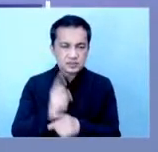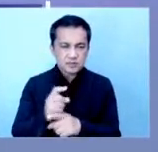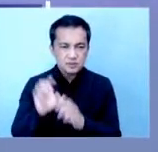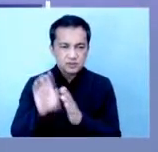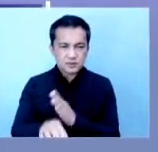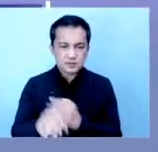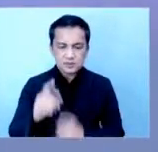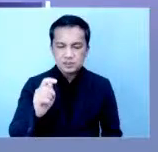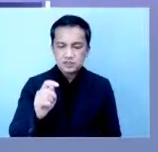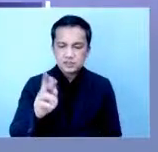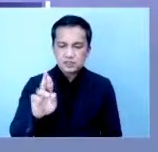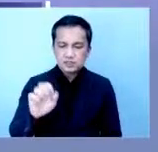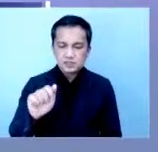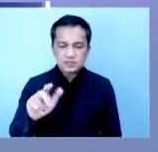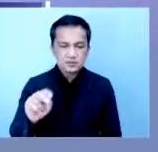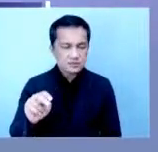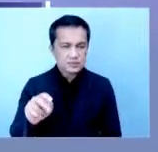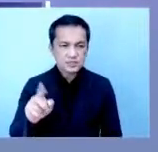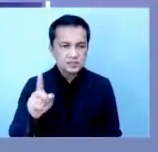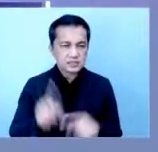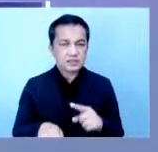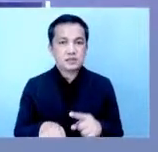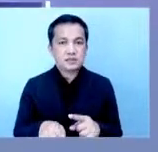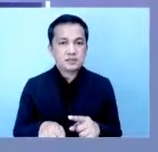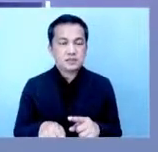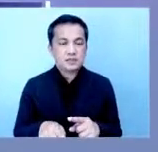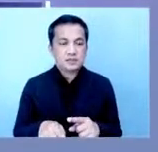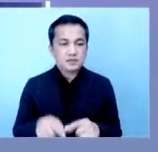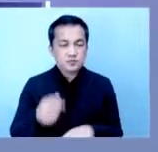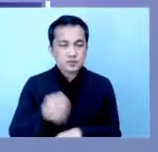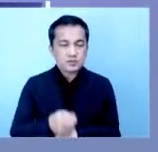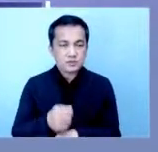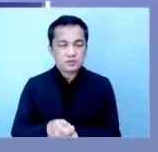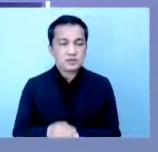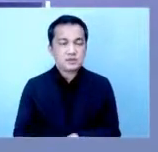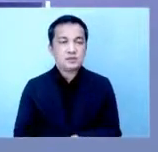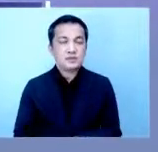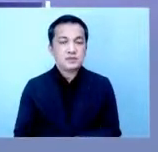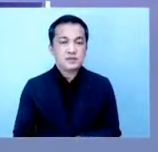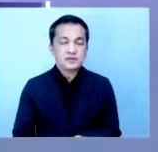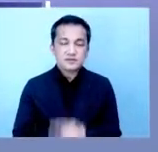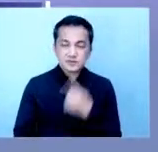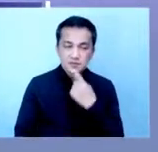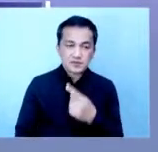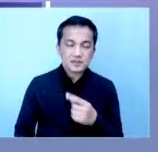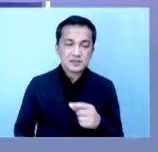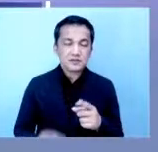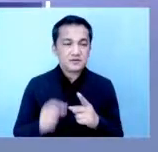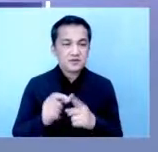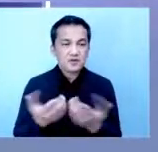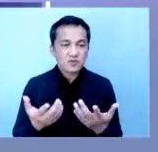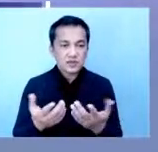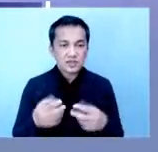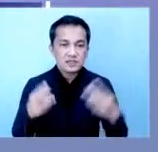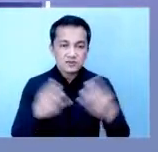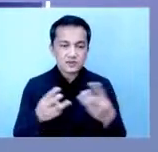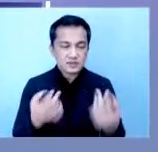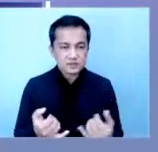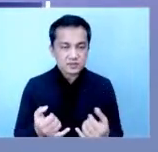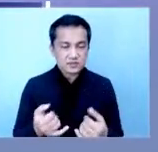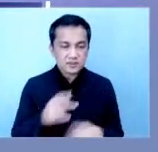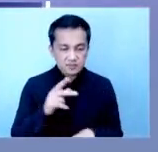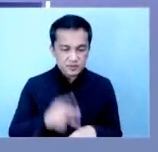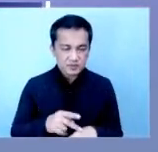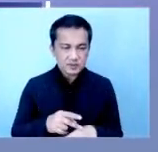treason, hindi yan po pwedeng malitis. Hindi po po pwedeng treasonous ang sinasabi niya dahil wala naman tayong gera sa panig ng Pilipinas at